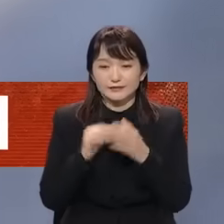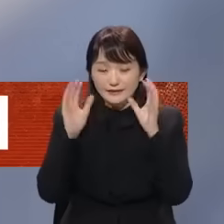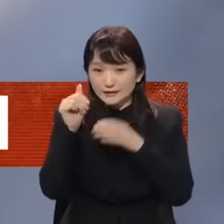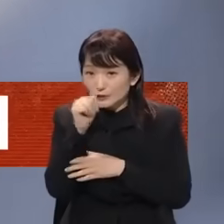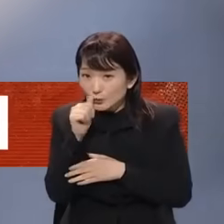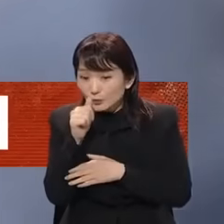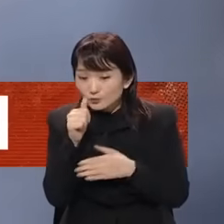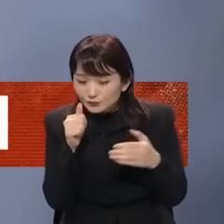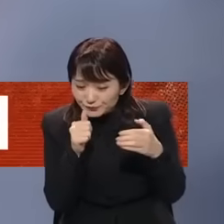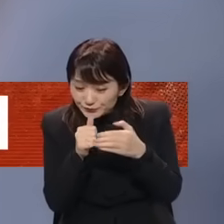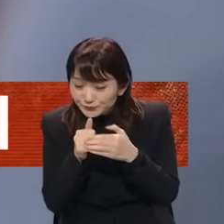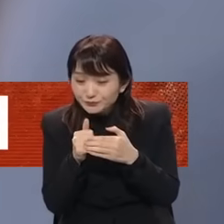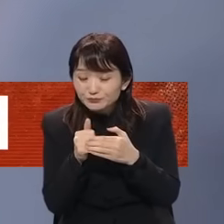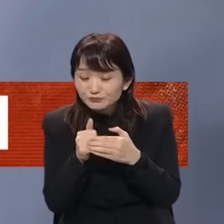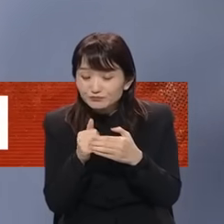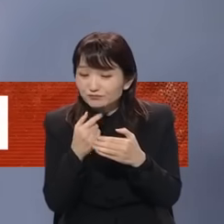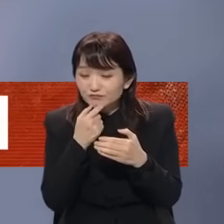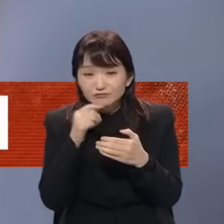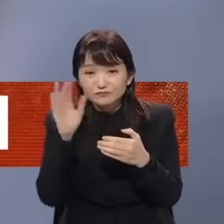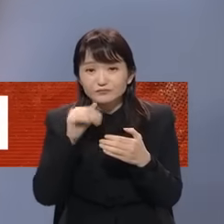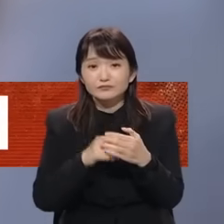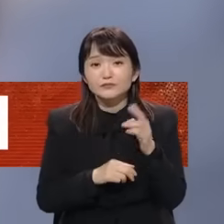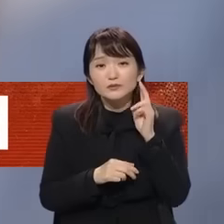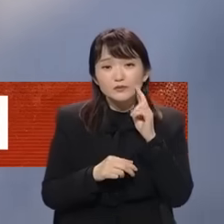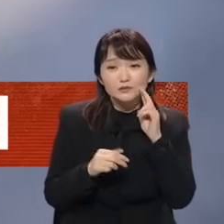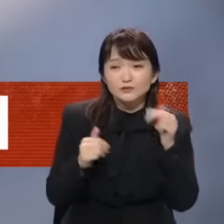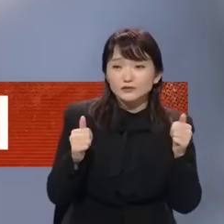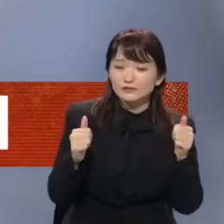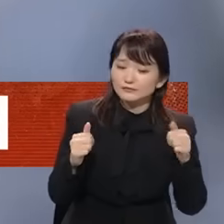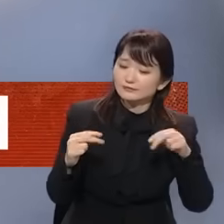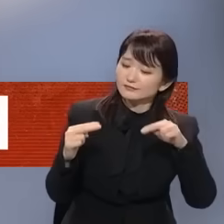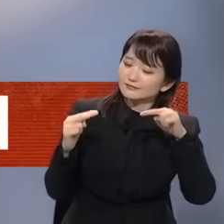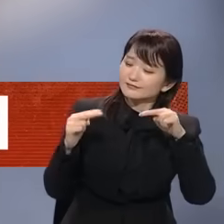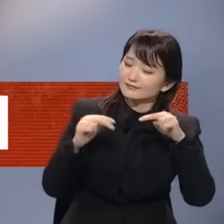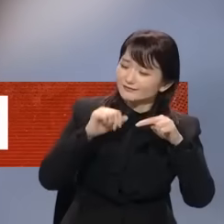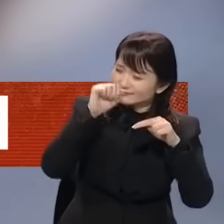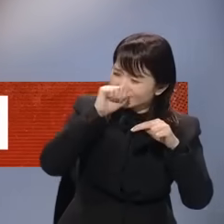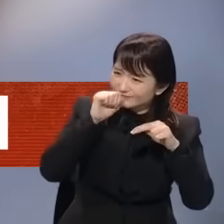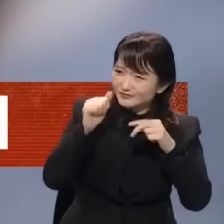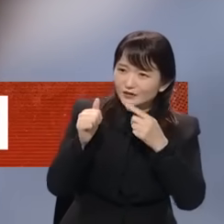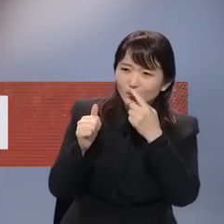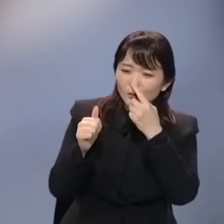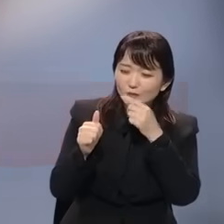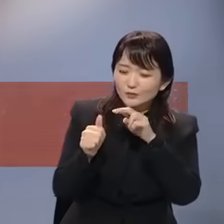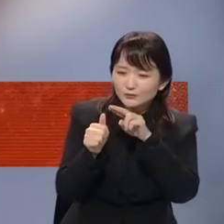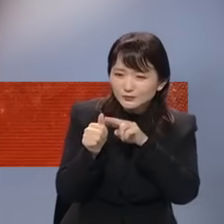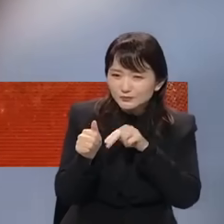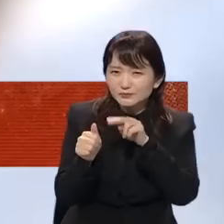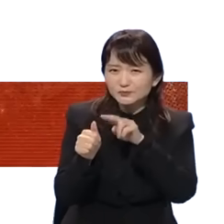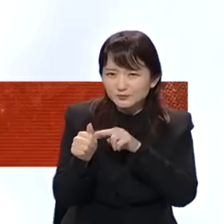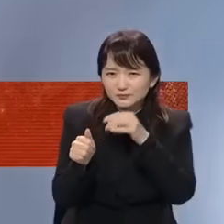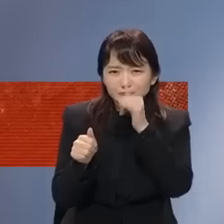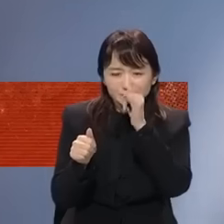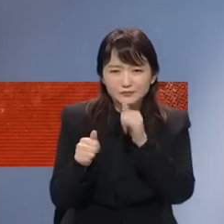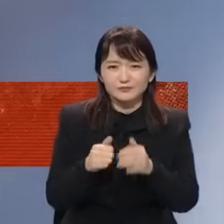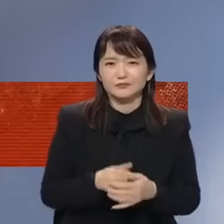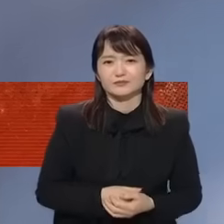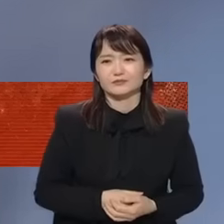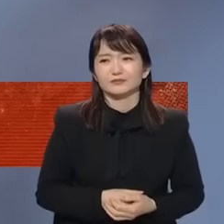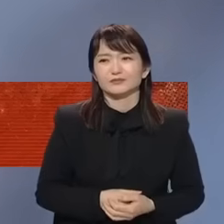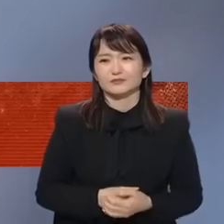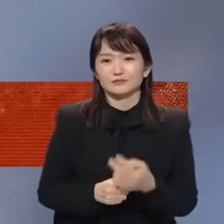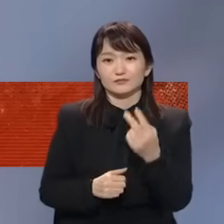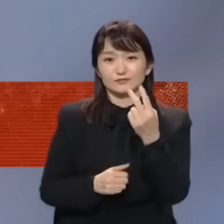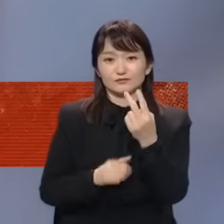고양이도 싫어하지 않는 눈치죠. 원숭이는 고양이를 애틋하게 쳐다보면서요. 코를 핥아주기까지 합니다. 세상에. 네, 이